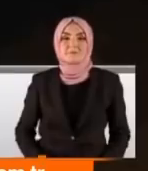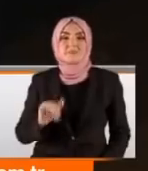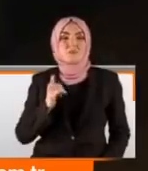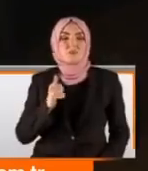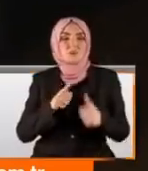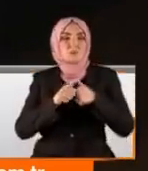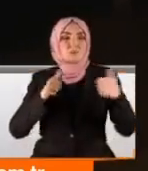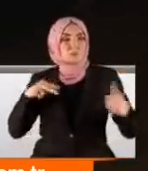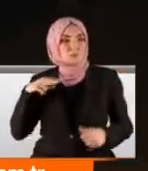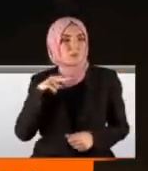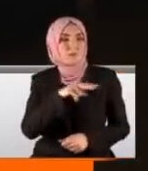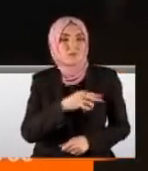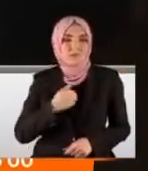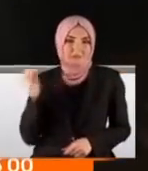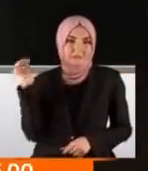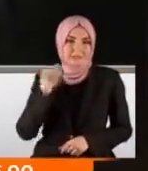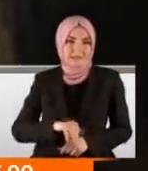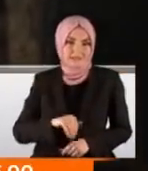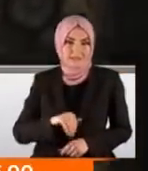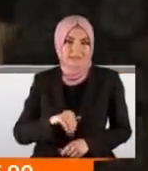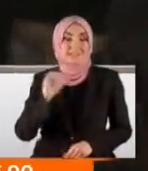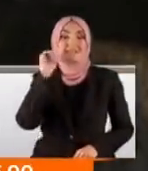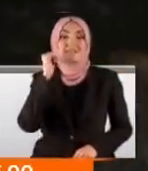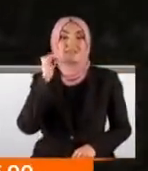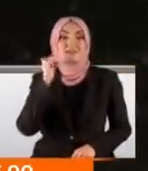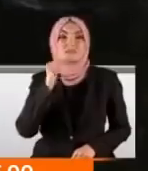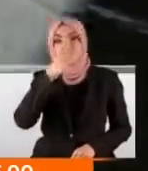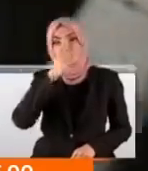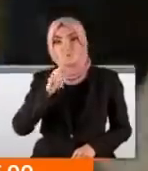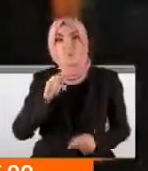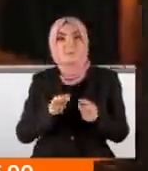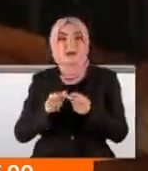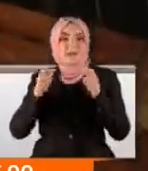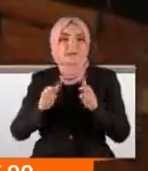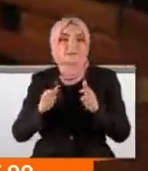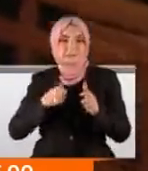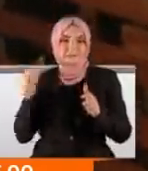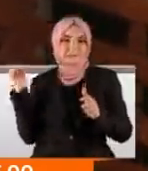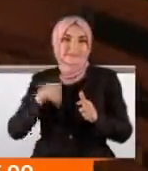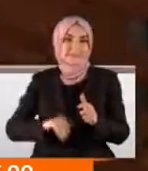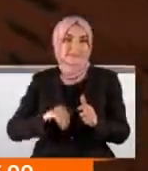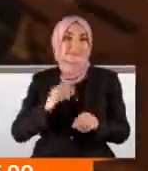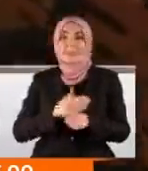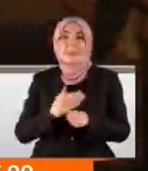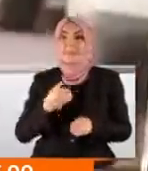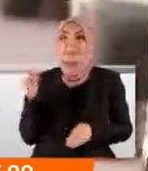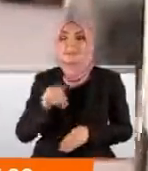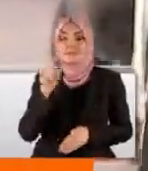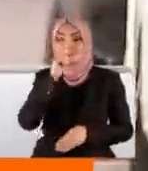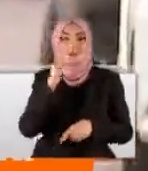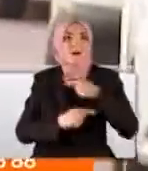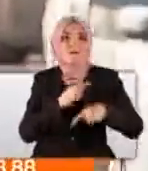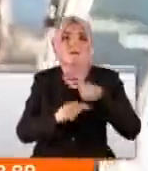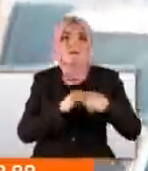Kilometrelerce yol kat ettik. Sivas'ın Bayıraltı köyüne geldik. Niye mi buraya geldik? Çünkü aranan Vik Vik bulundu. Vik